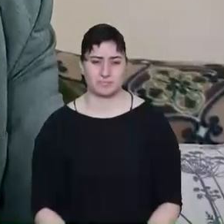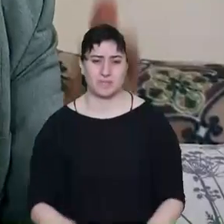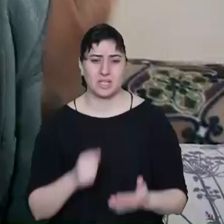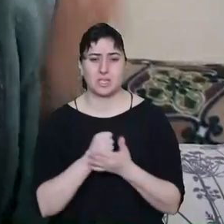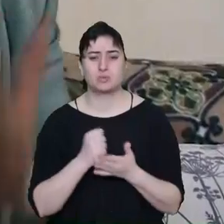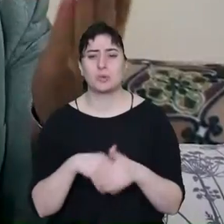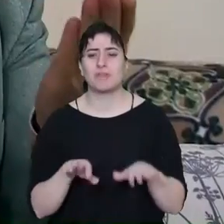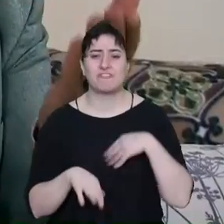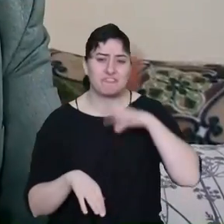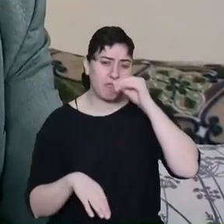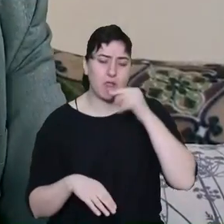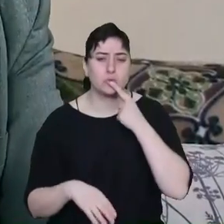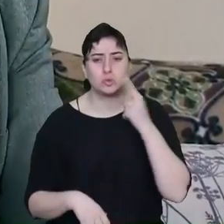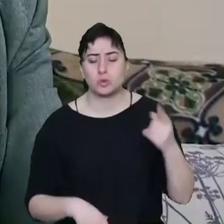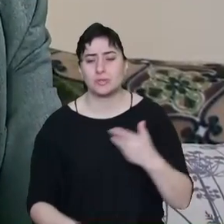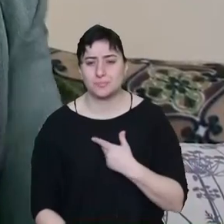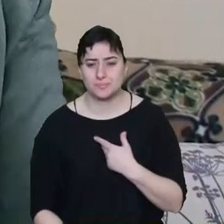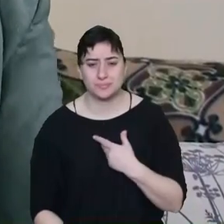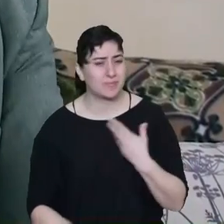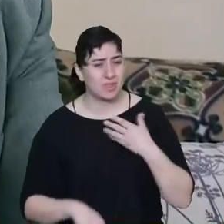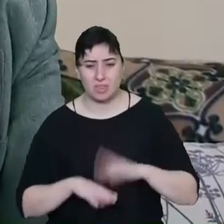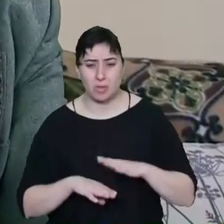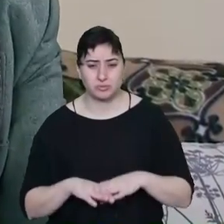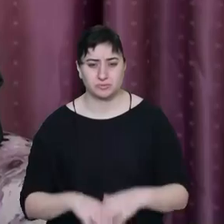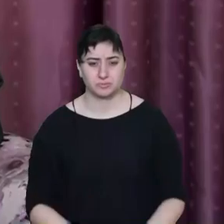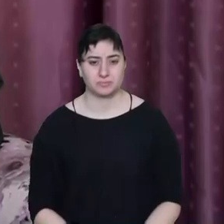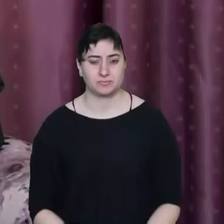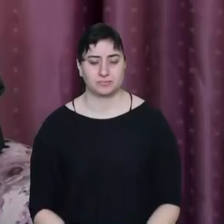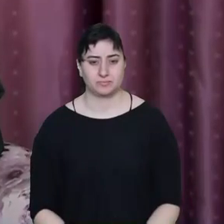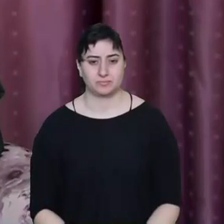Trabzon'u değil, Fener'i tuttuğumu söyledim Şükrü. Ne yapacağım ben şimdi?